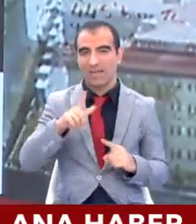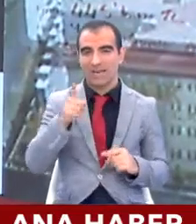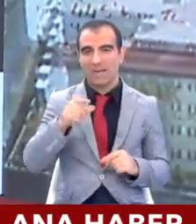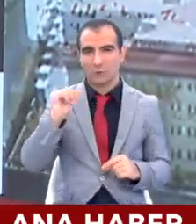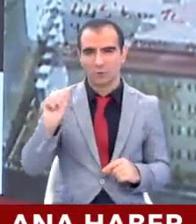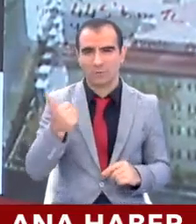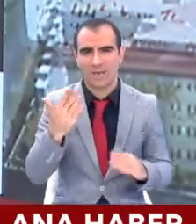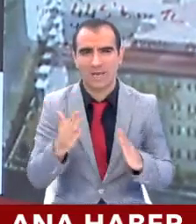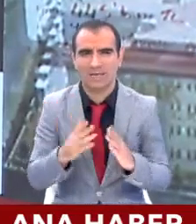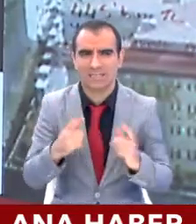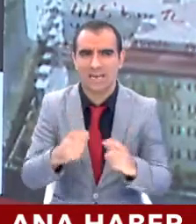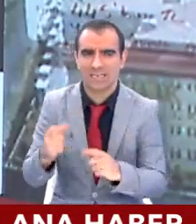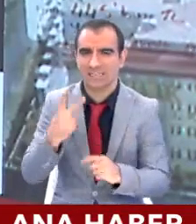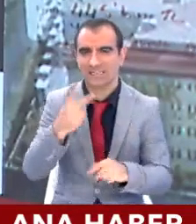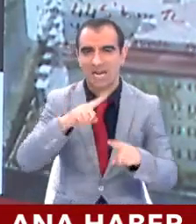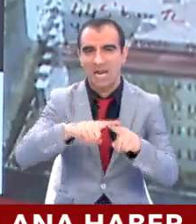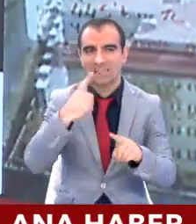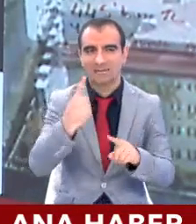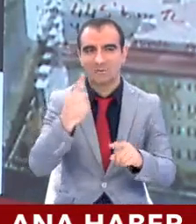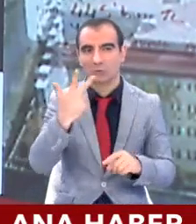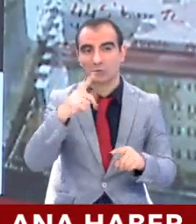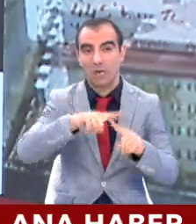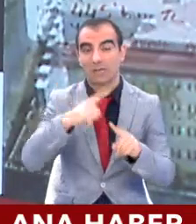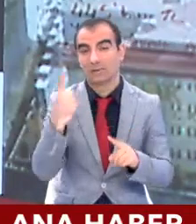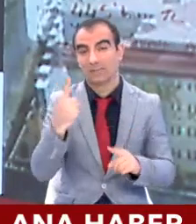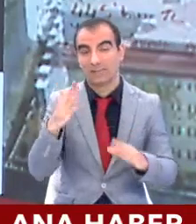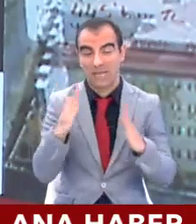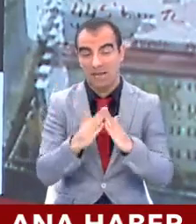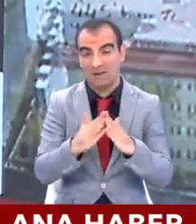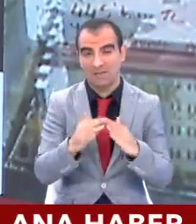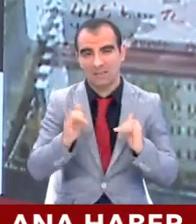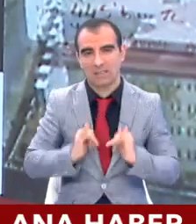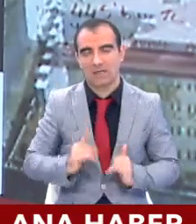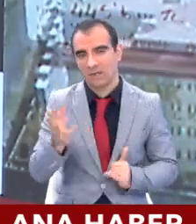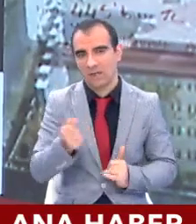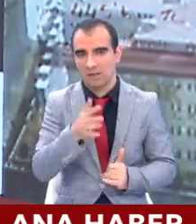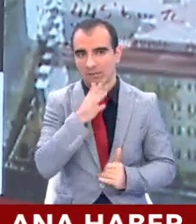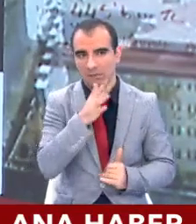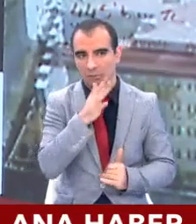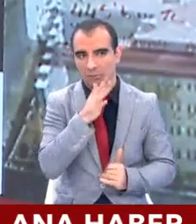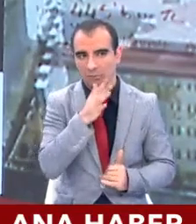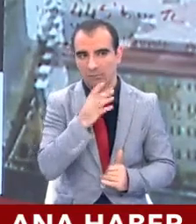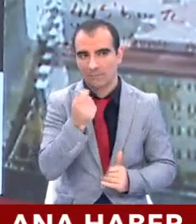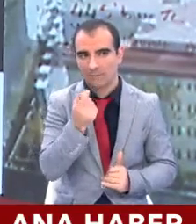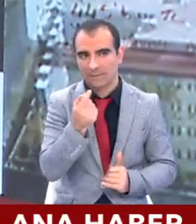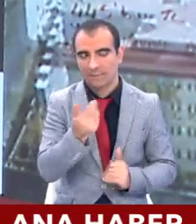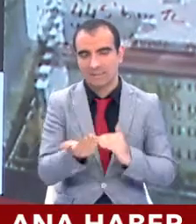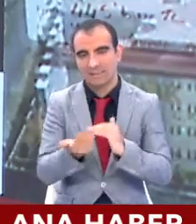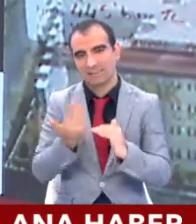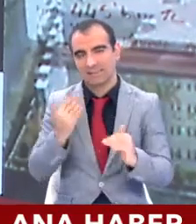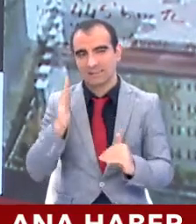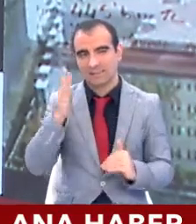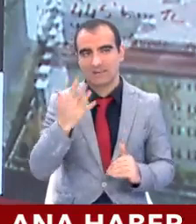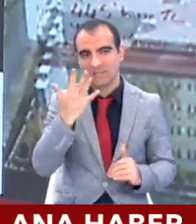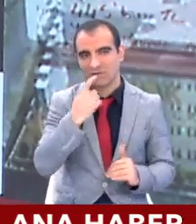lüks semtlerde 2+1 Hatta 3+1 daireyi çok rahat alabiliyordunuz biraz daha geriye gidelim